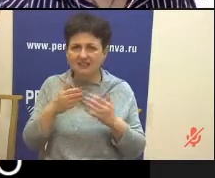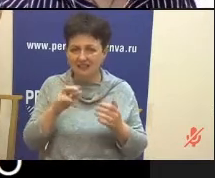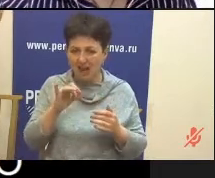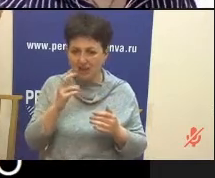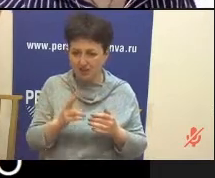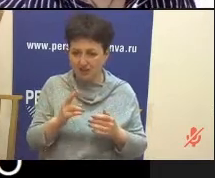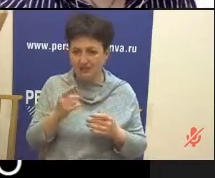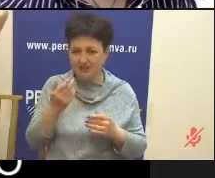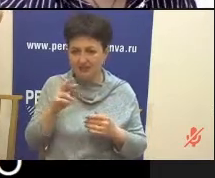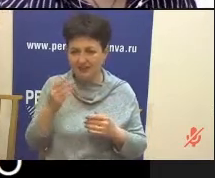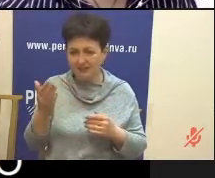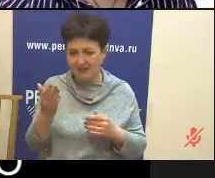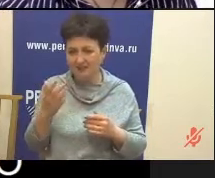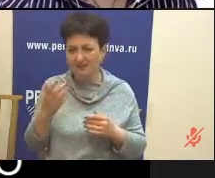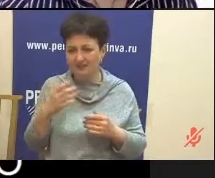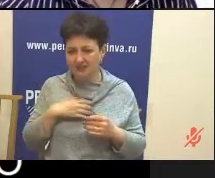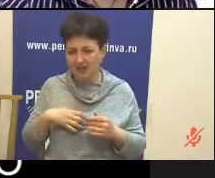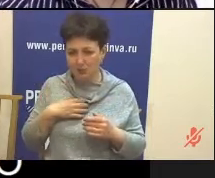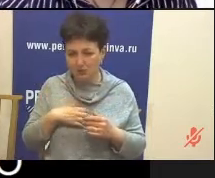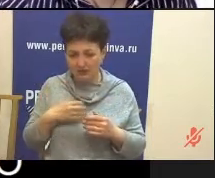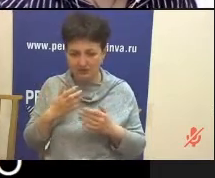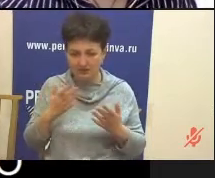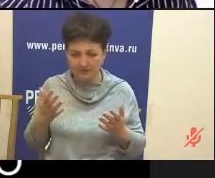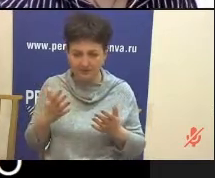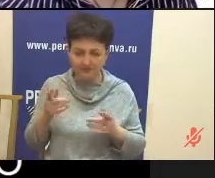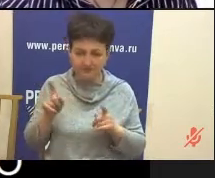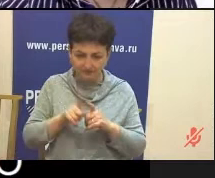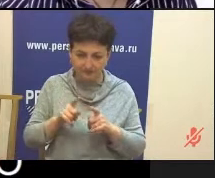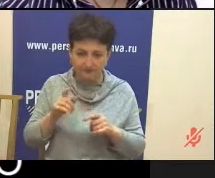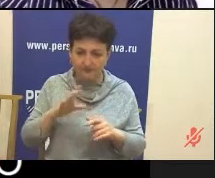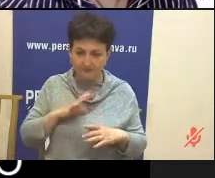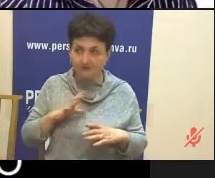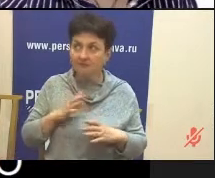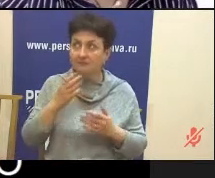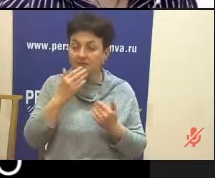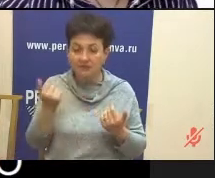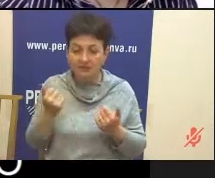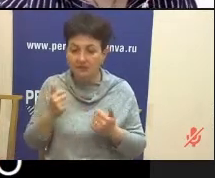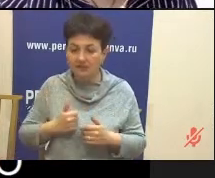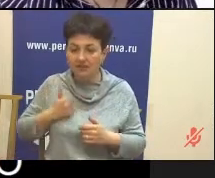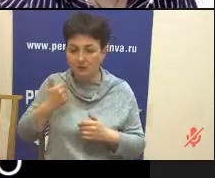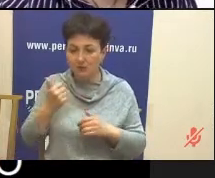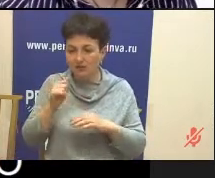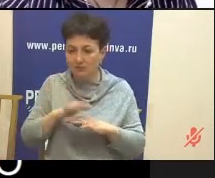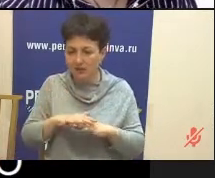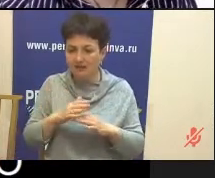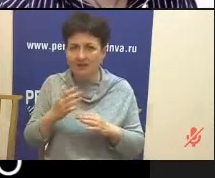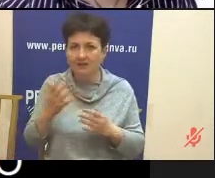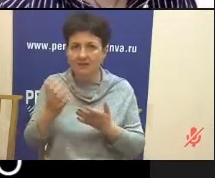пробуйте это делать. Если же ящики все-таки для вас наиболее актуальны. Такое бывает,